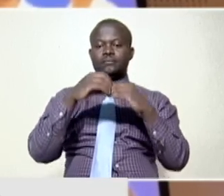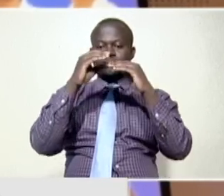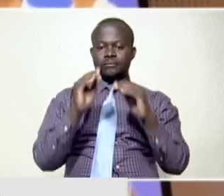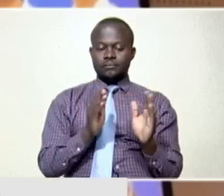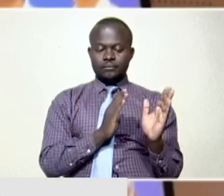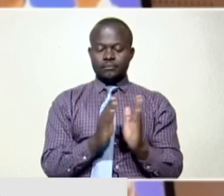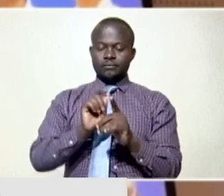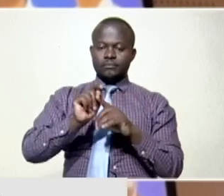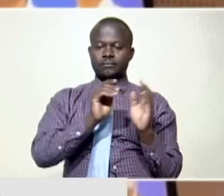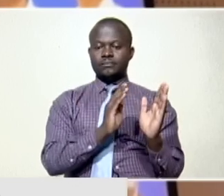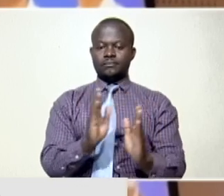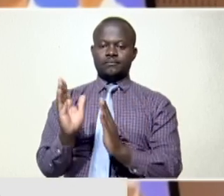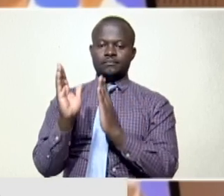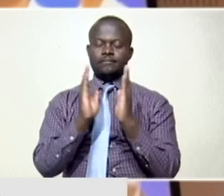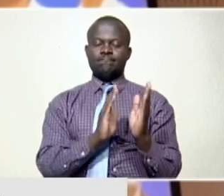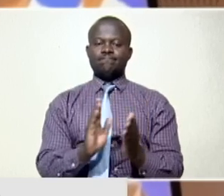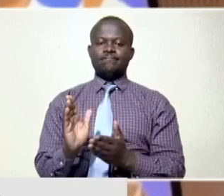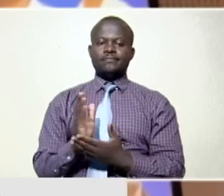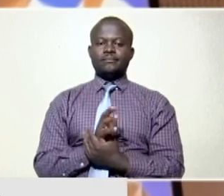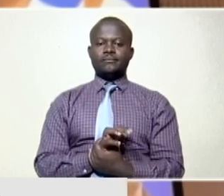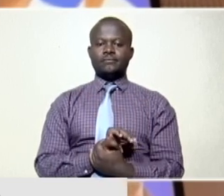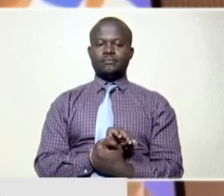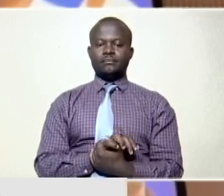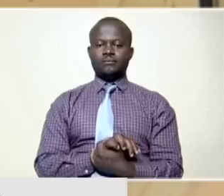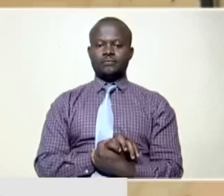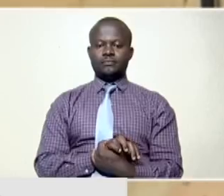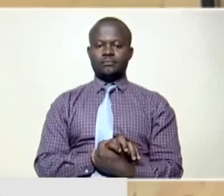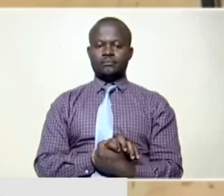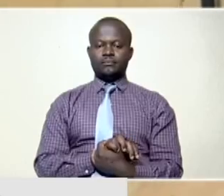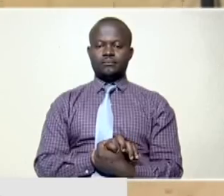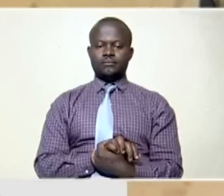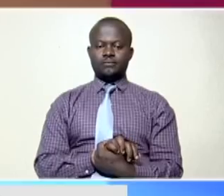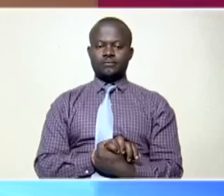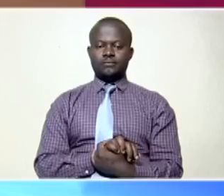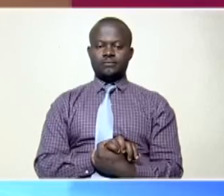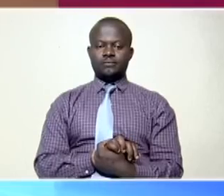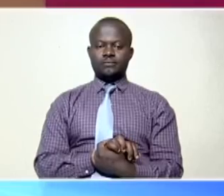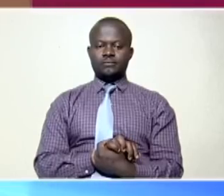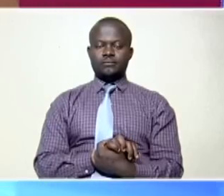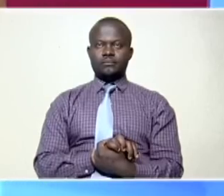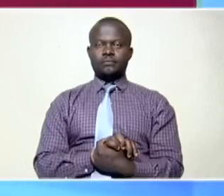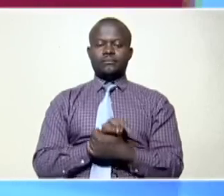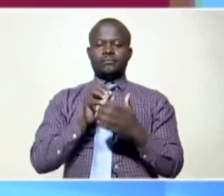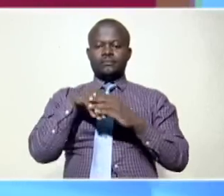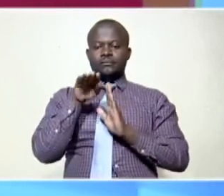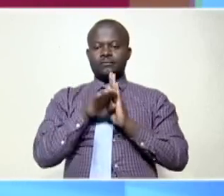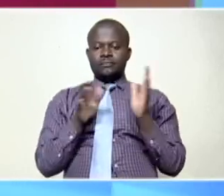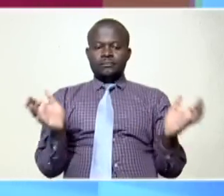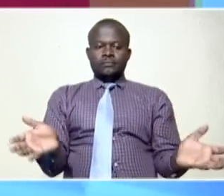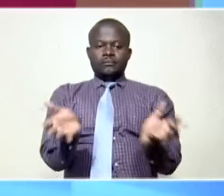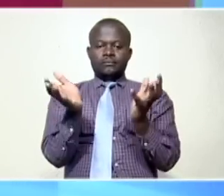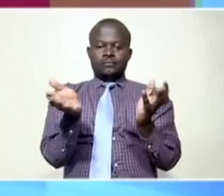programs. Adams Kwizera, Televiziyo Rwanda. Muri gahunda